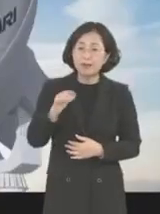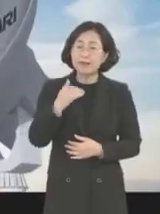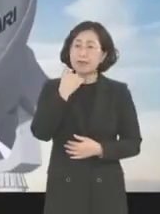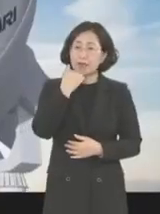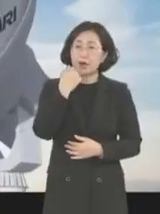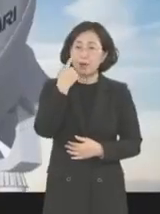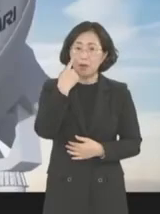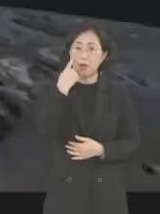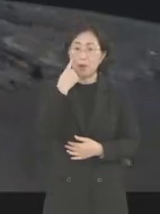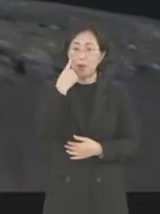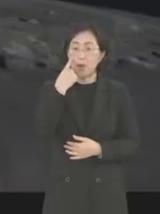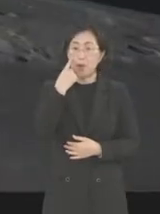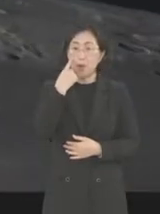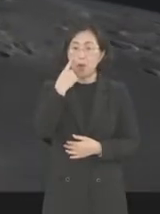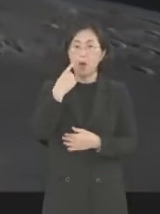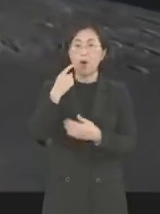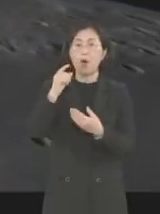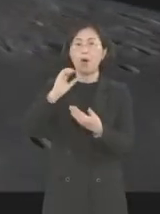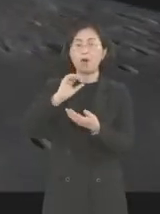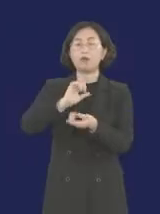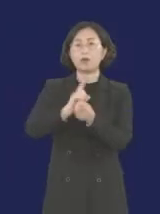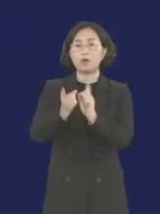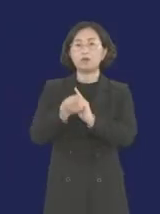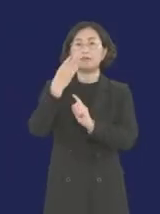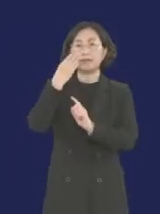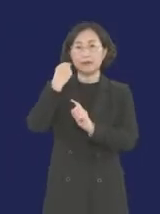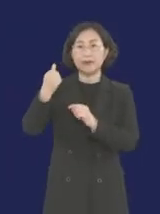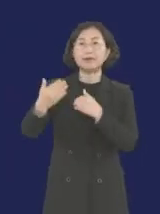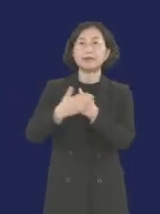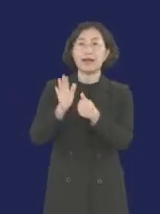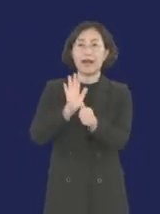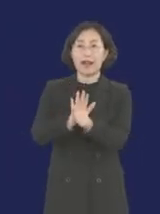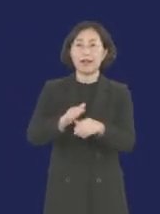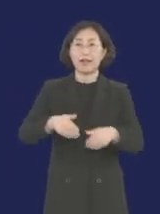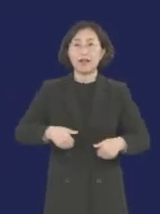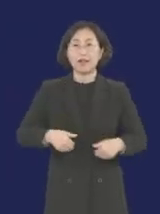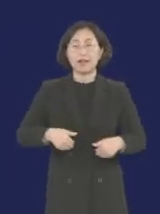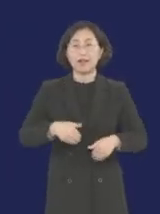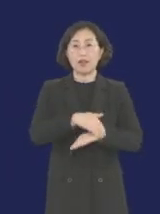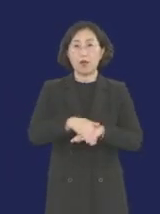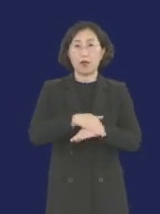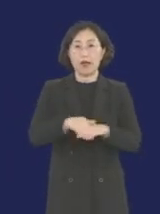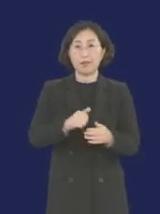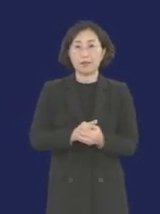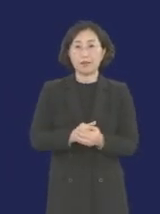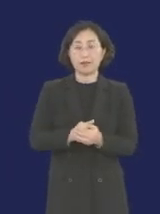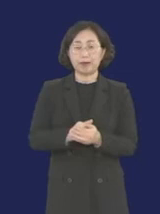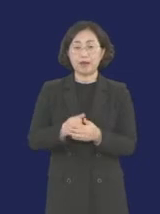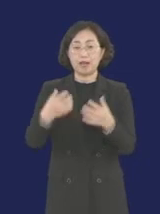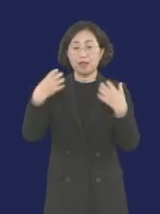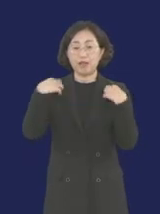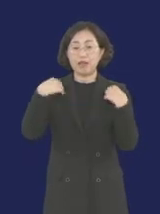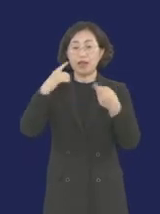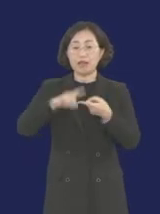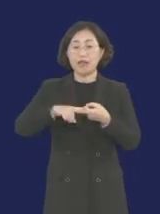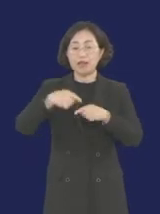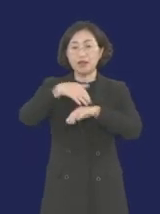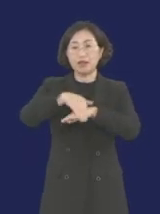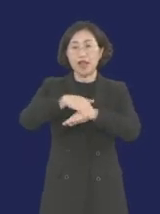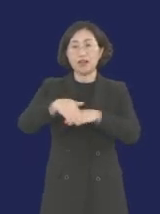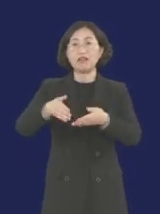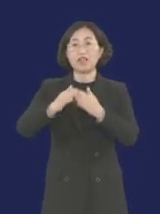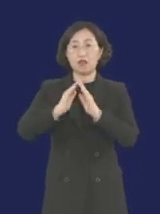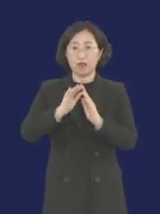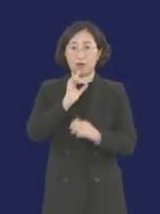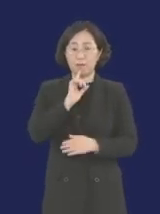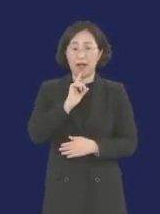지켜보면서 유기적으로 대응할 방침입니다. 구체적으로 그 계획을 세우겠다고 돼 있어서 네. 아마 저희들도 이제